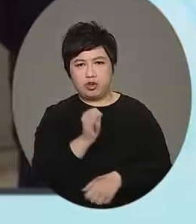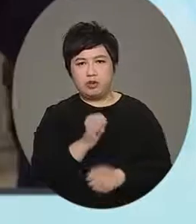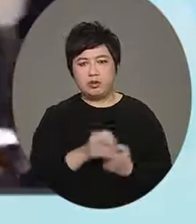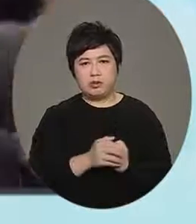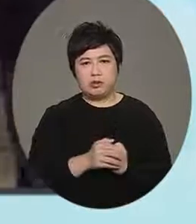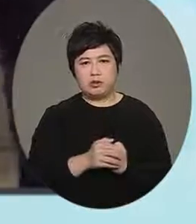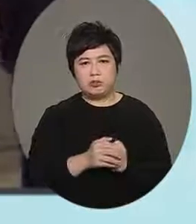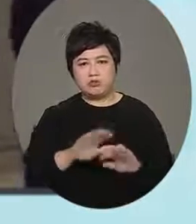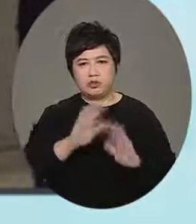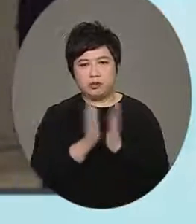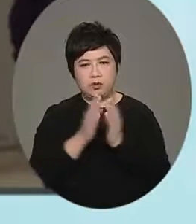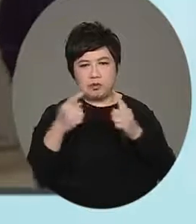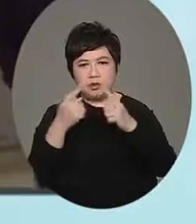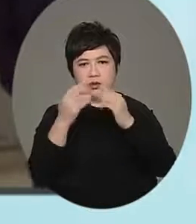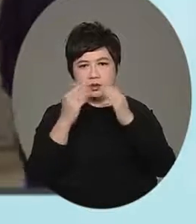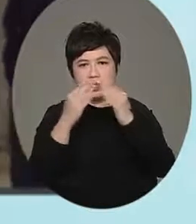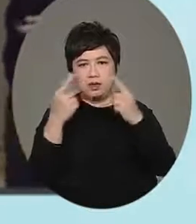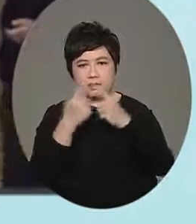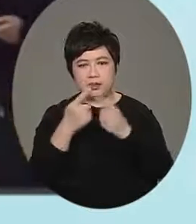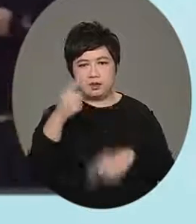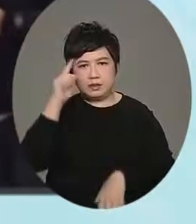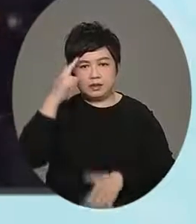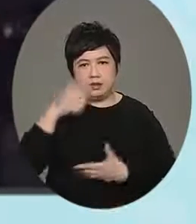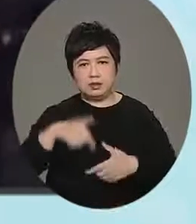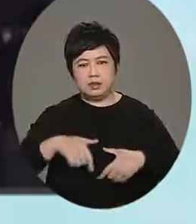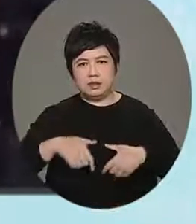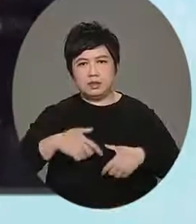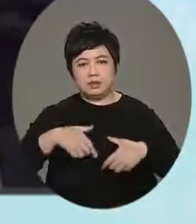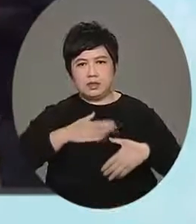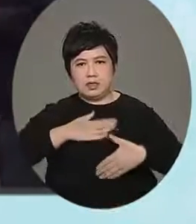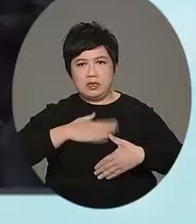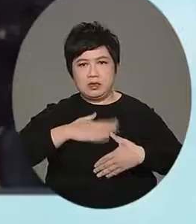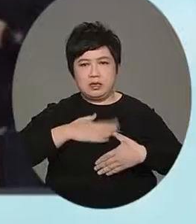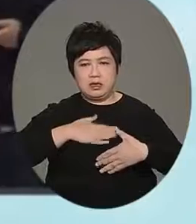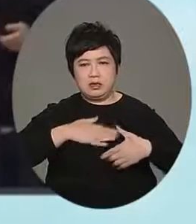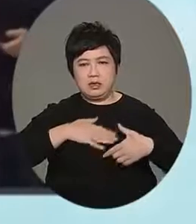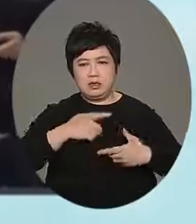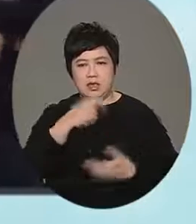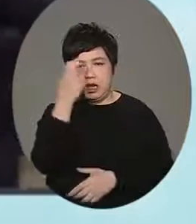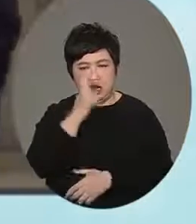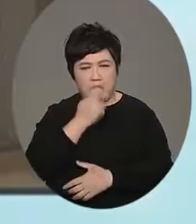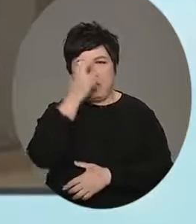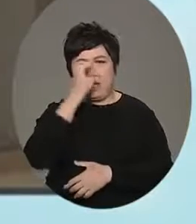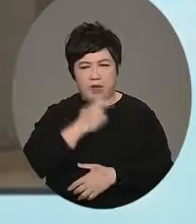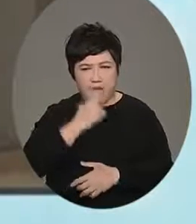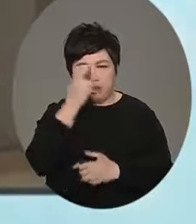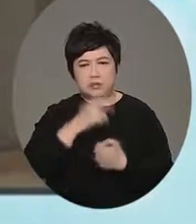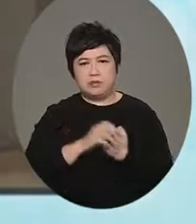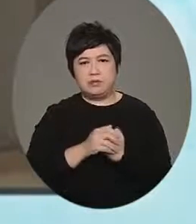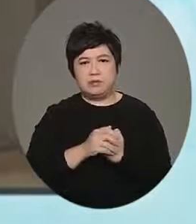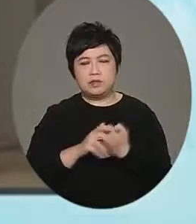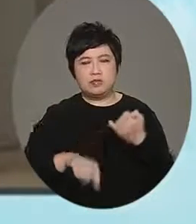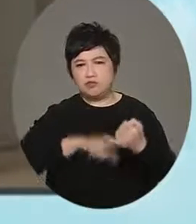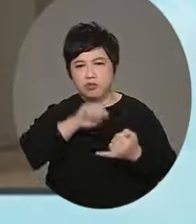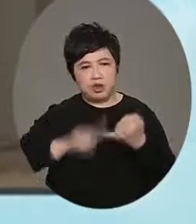所有家屬每日都提心吊膽，以淚洗面，到